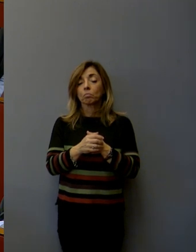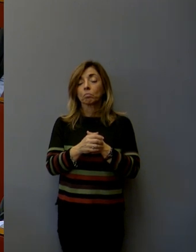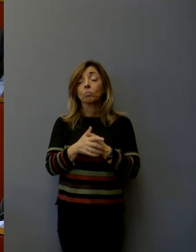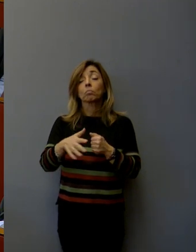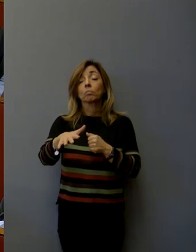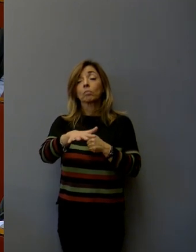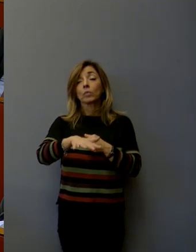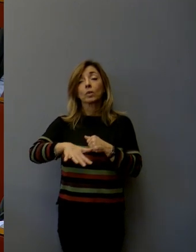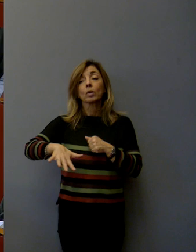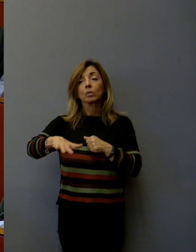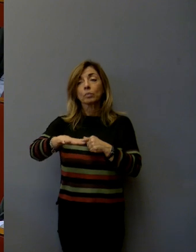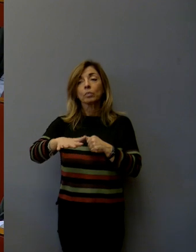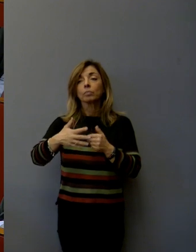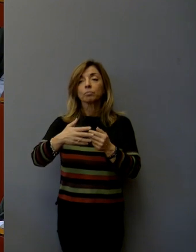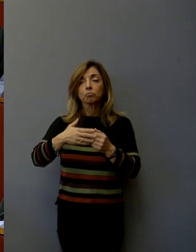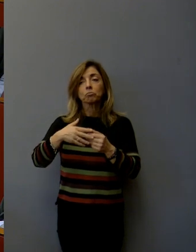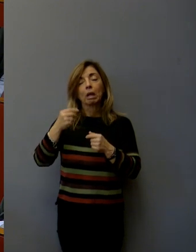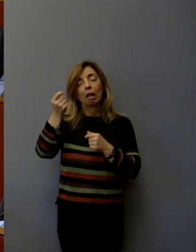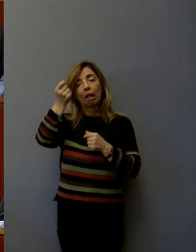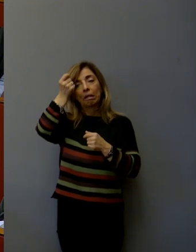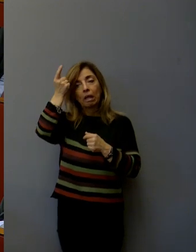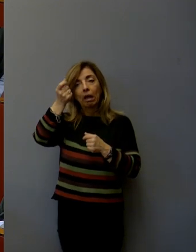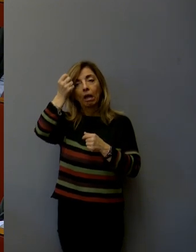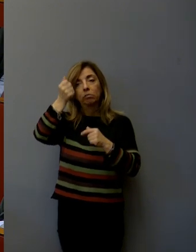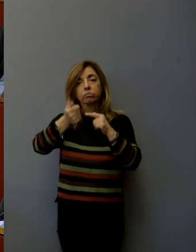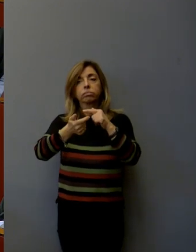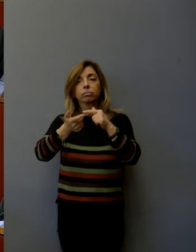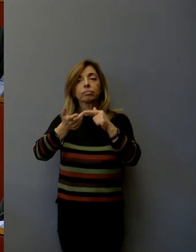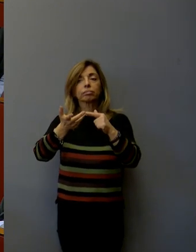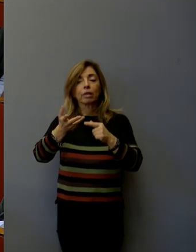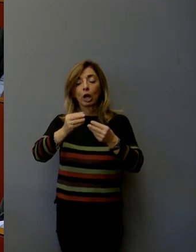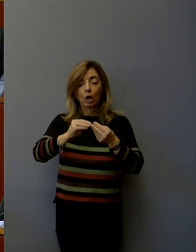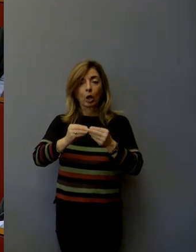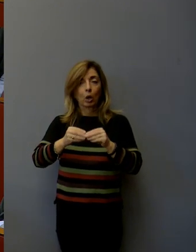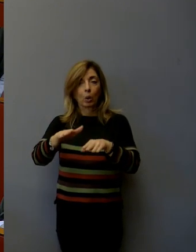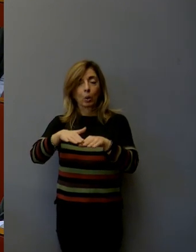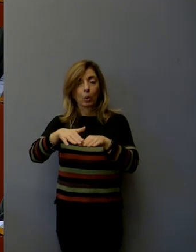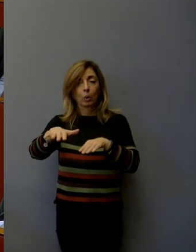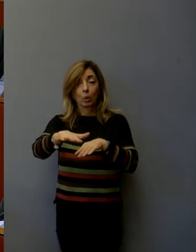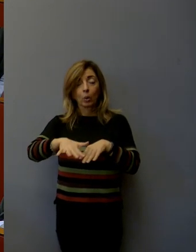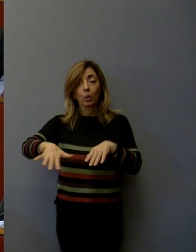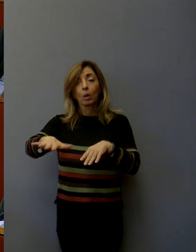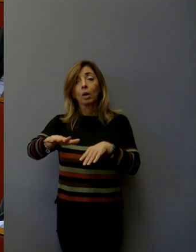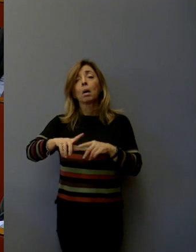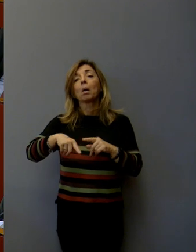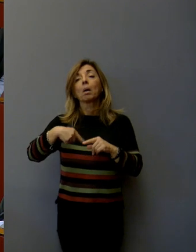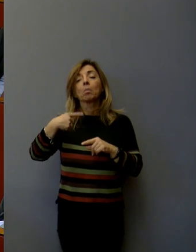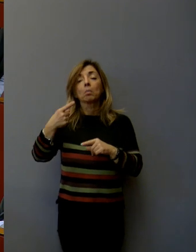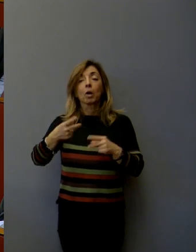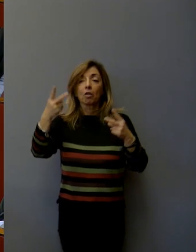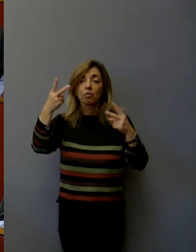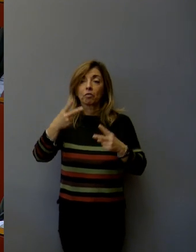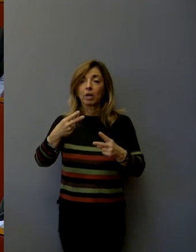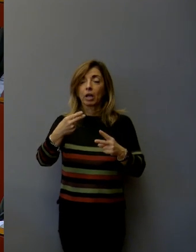su questa rimessa che poi non è mai stata non è mai stata non è mai stato pensato questo progetto